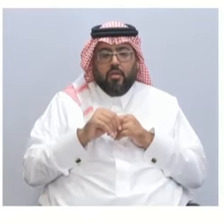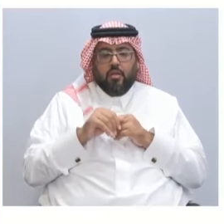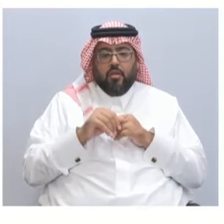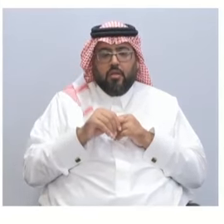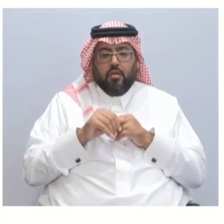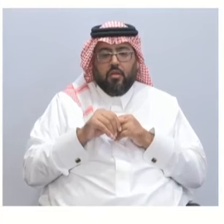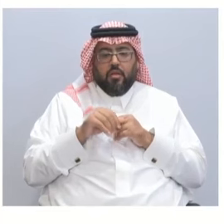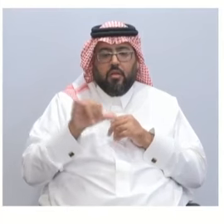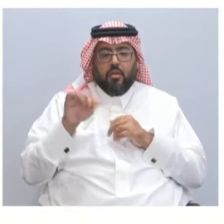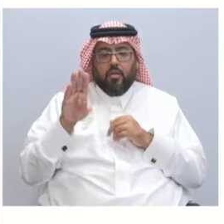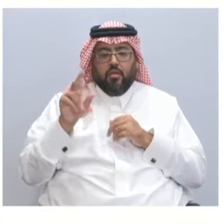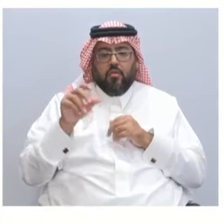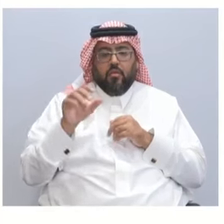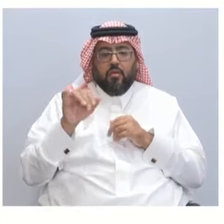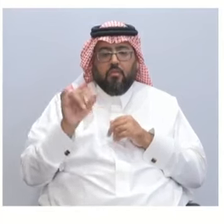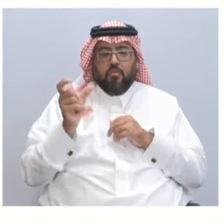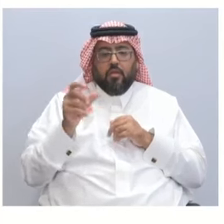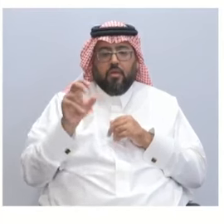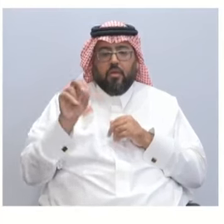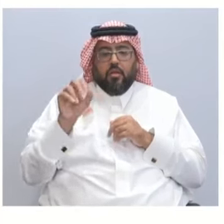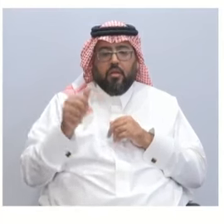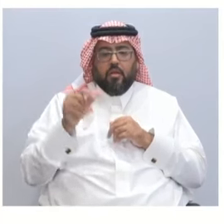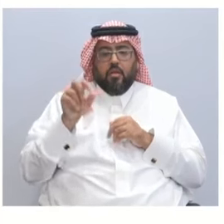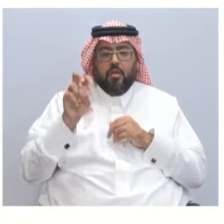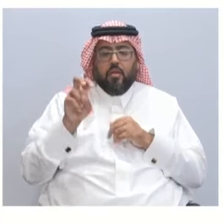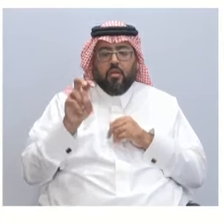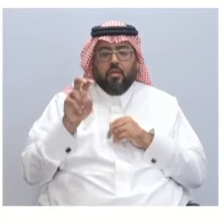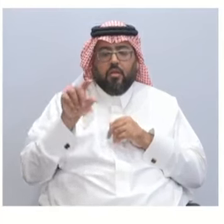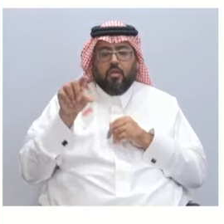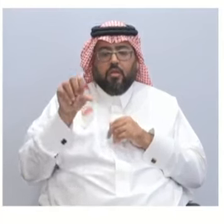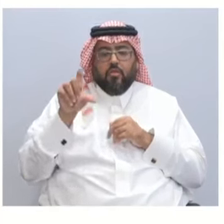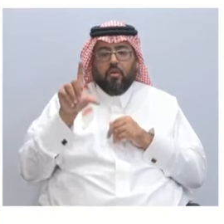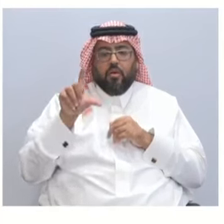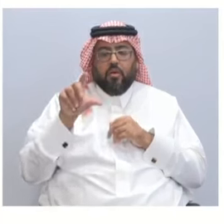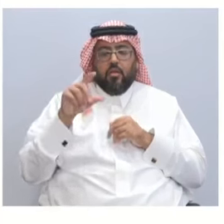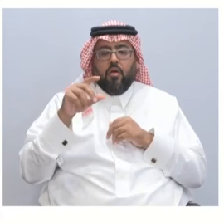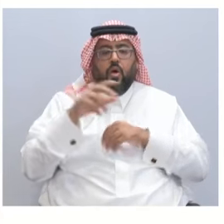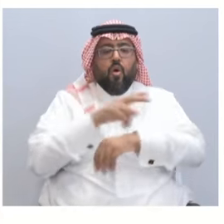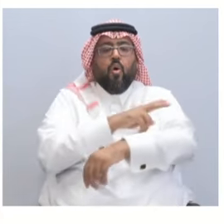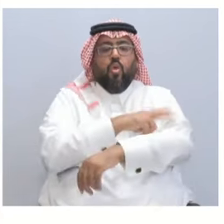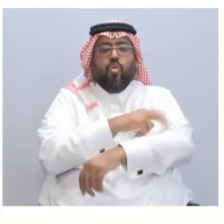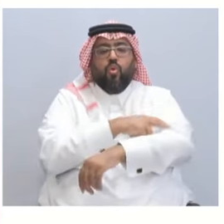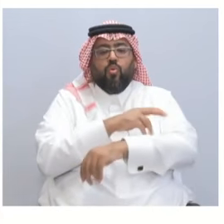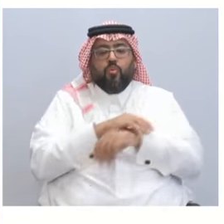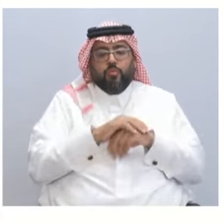الاعلى يتكون المجلس الاعلى من قاده الدول الا